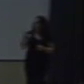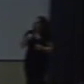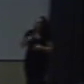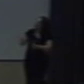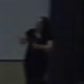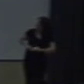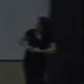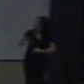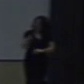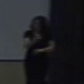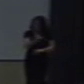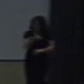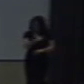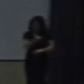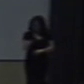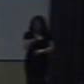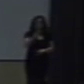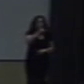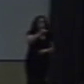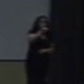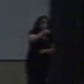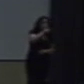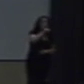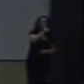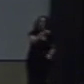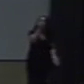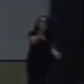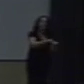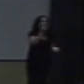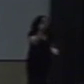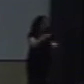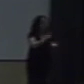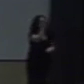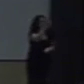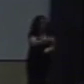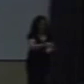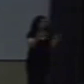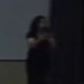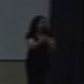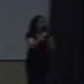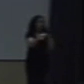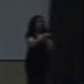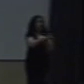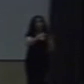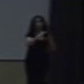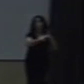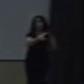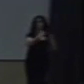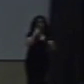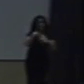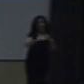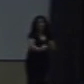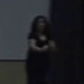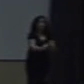les dues coses. El tuit té una immediatesa que no tenen els mitjans, diguéssim, clàssics, però té uns